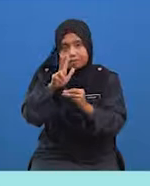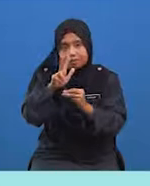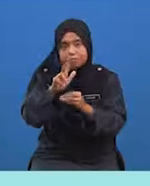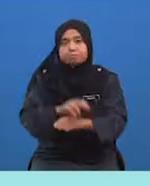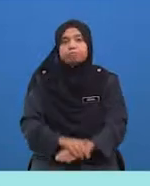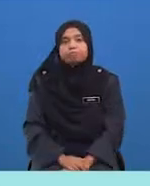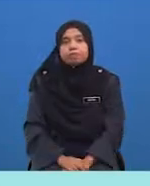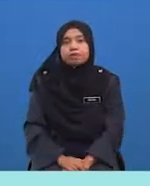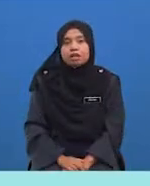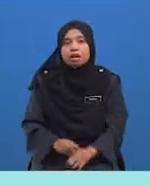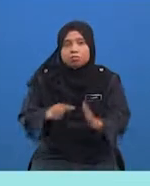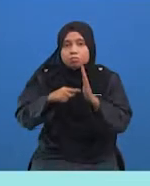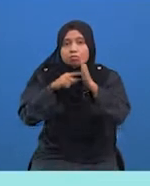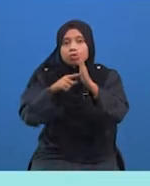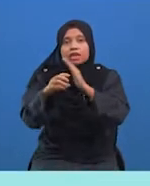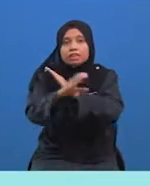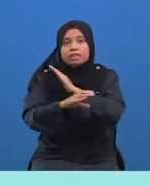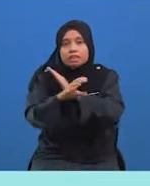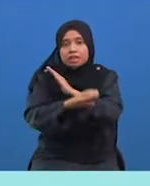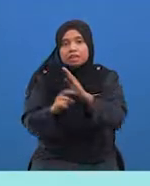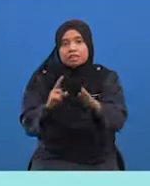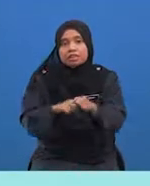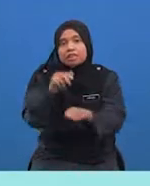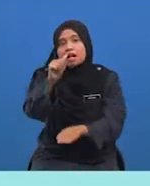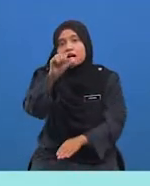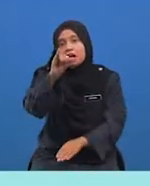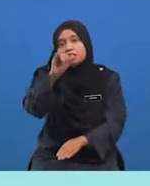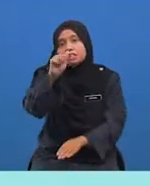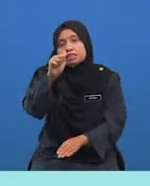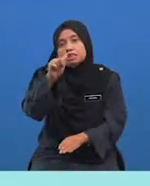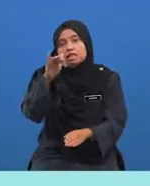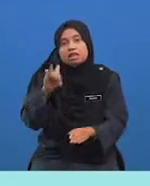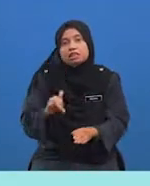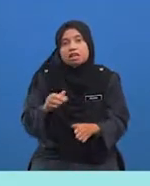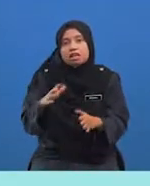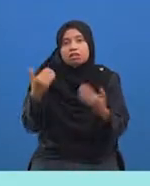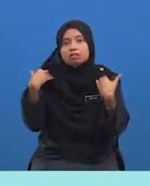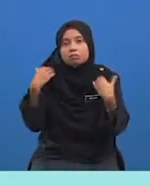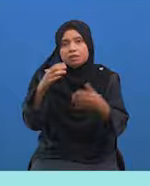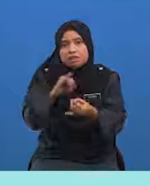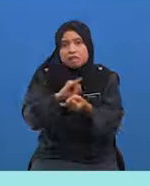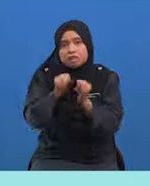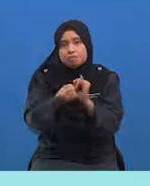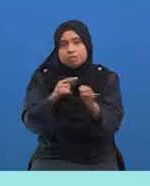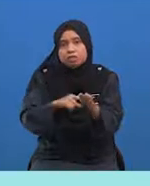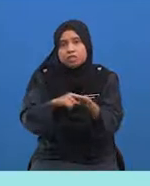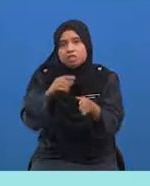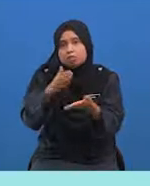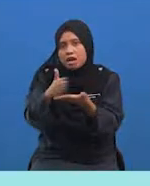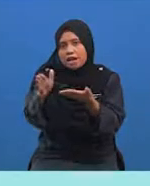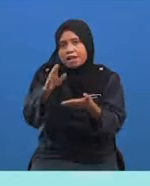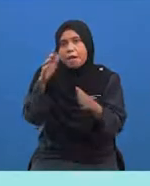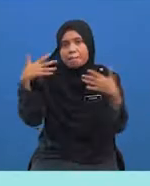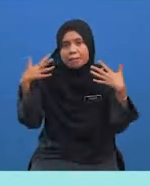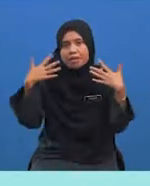ketiga ialah menunjukkan negara di Asia yang mengalami iklim di zon panas,